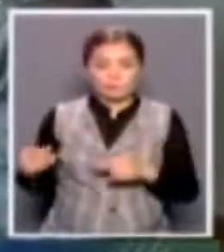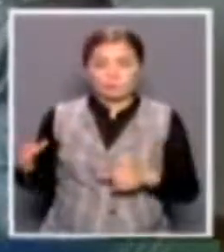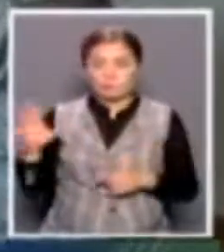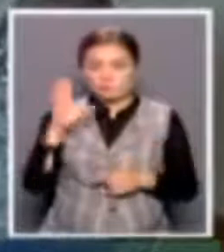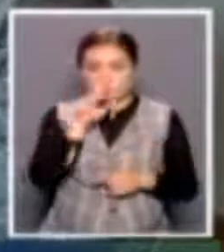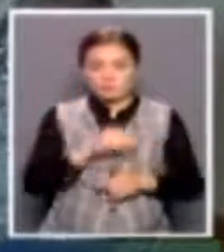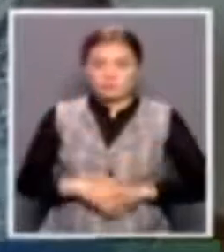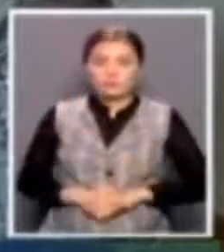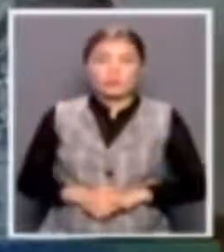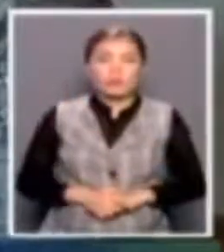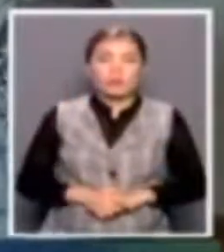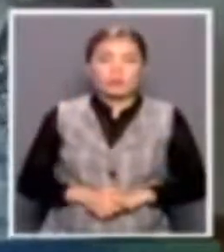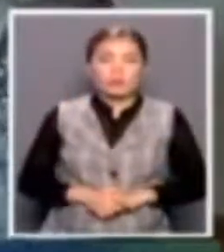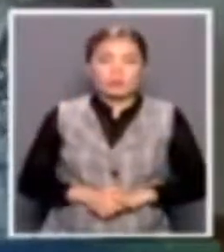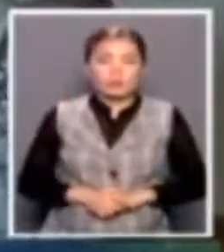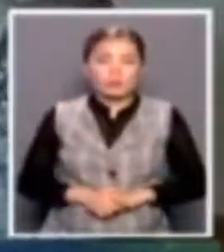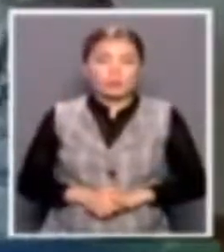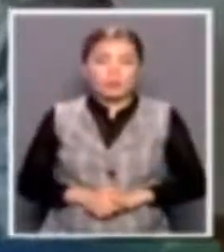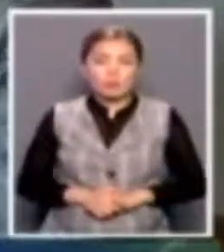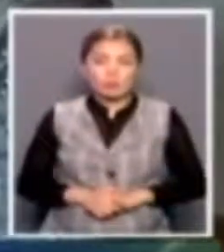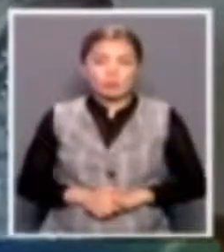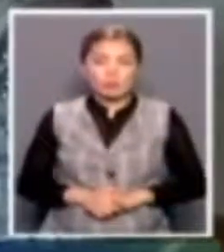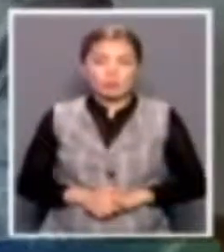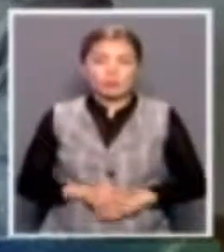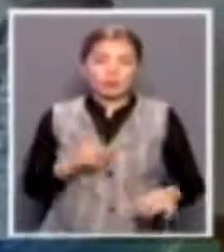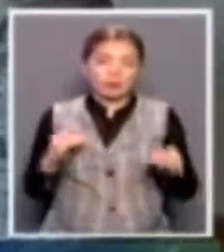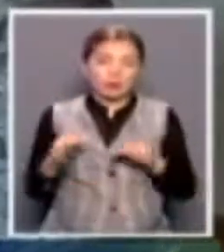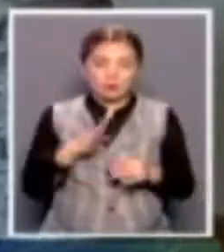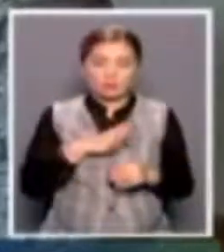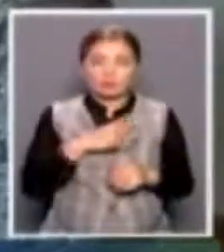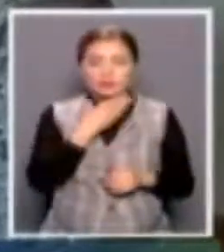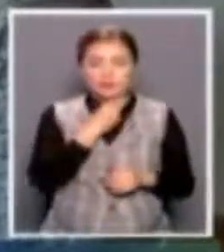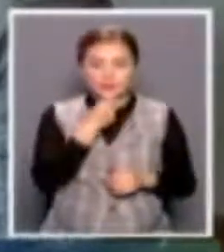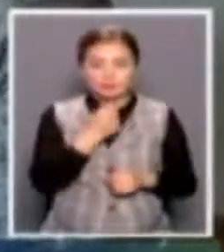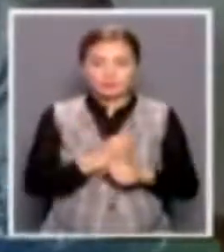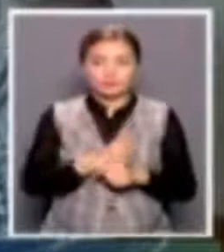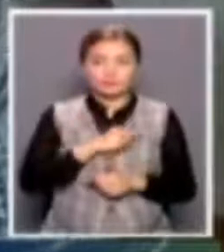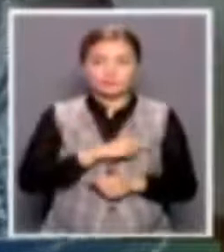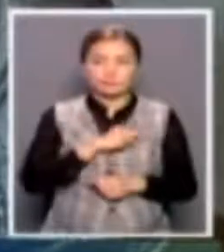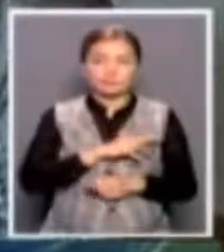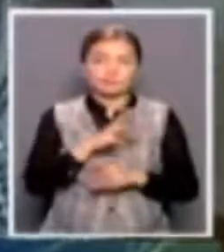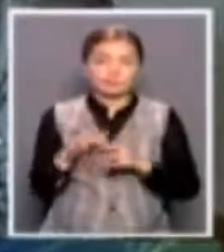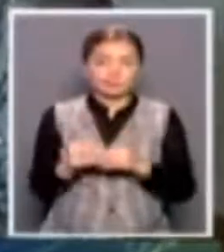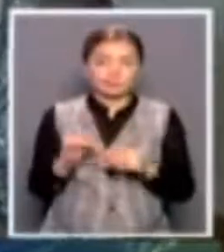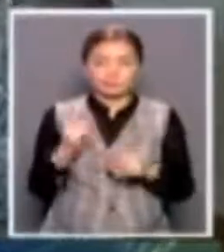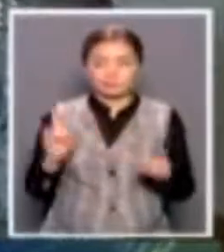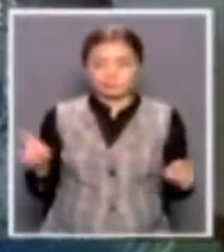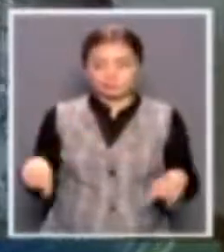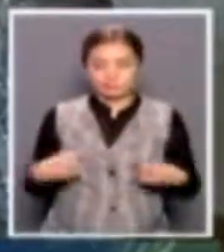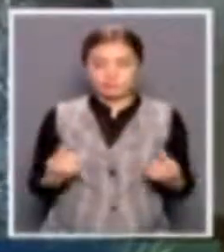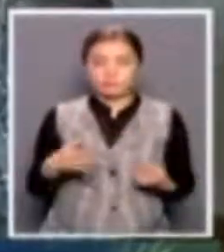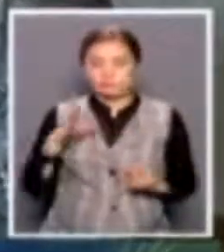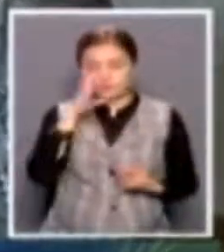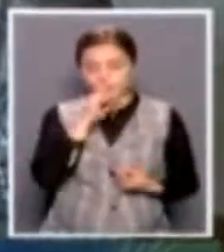платьице снял, это снял, поговорил шапочку, разговаривает с ней, укладывает спать ее. И все это ведет к тому, что